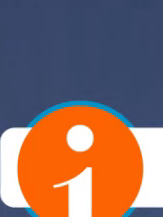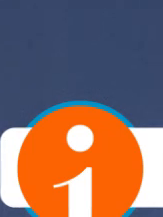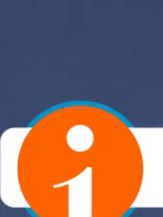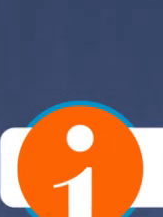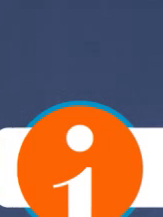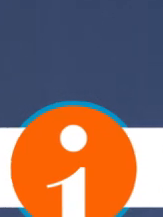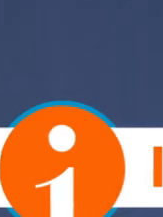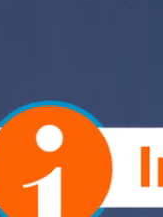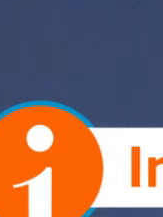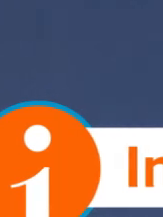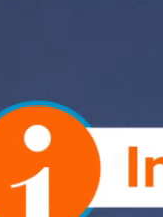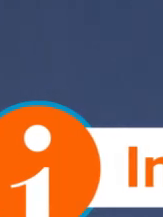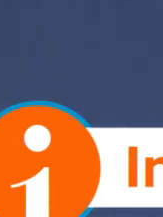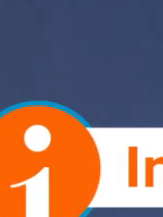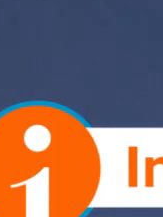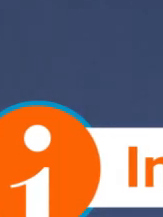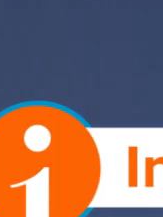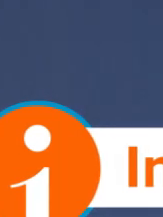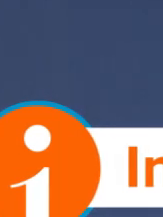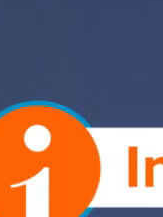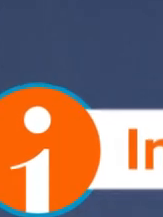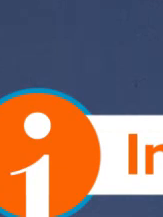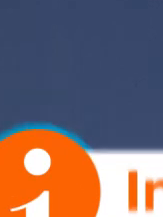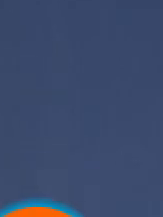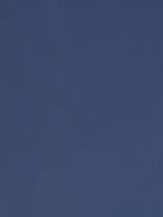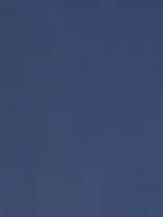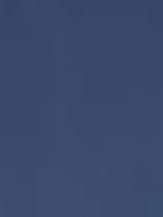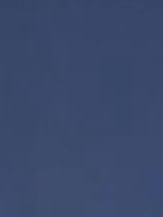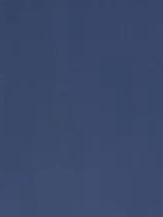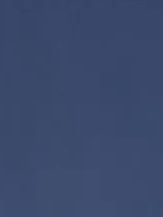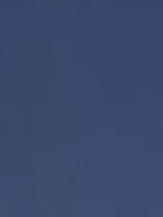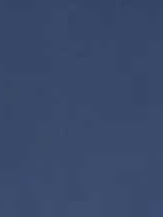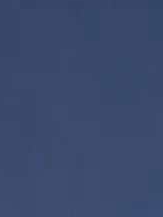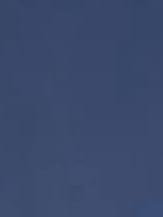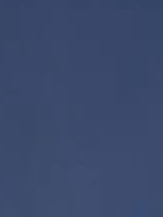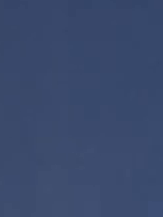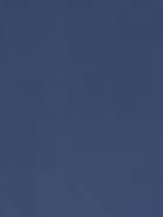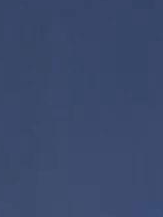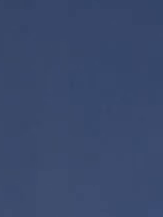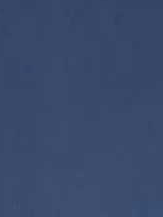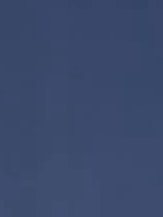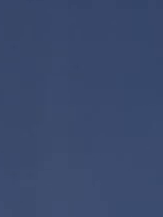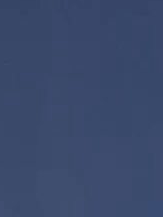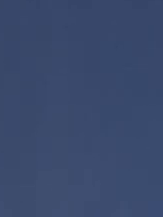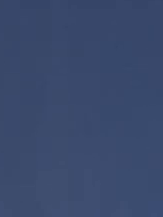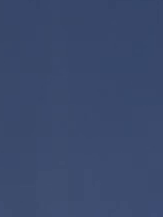YouTube-тағы парақшасына жазылыңыздар, пікір білдіріңіздер, лайк басыңыздар. Информ бюро, ақиқатын айтайық.